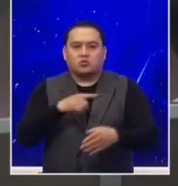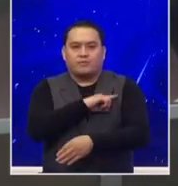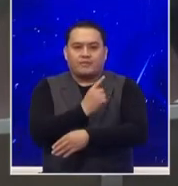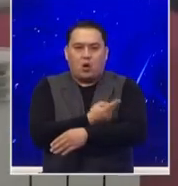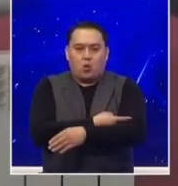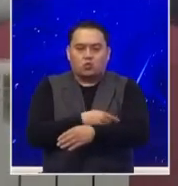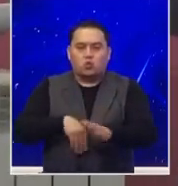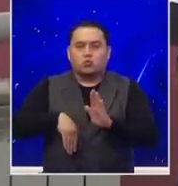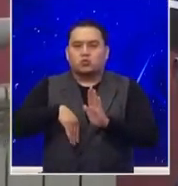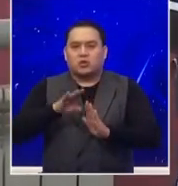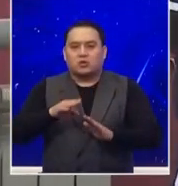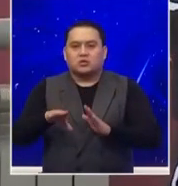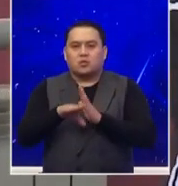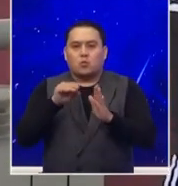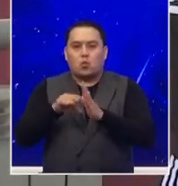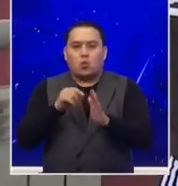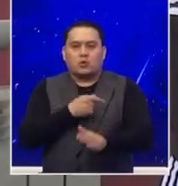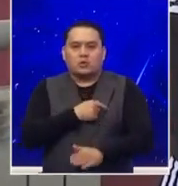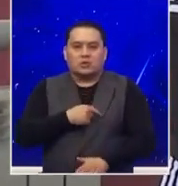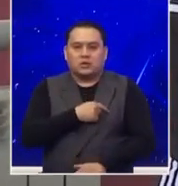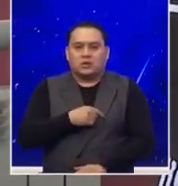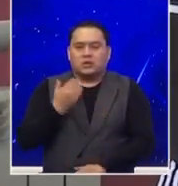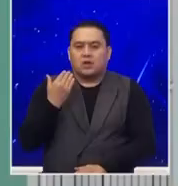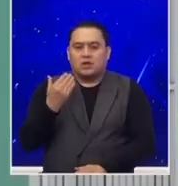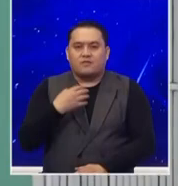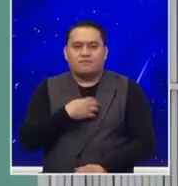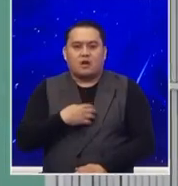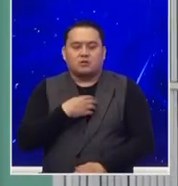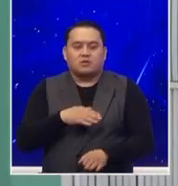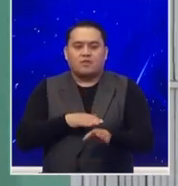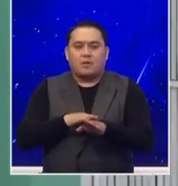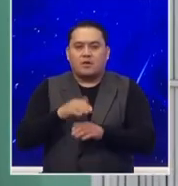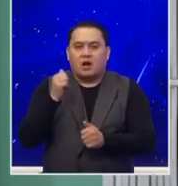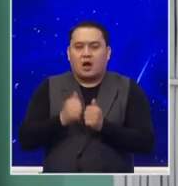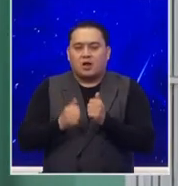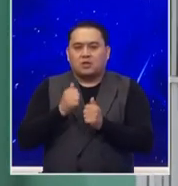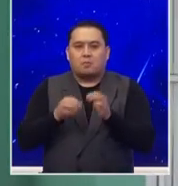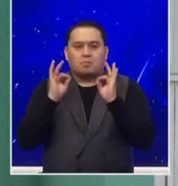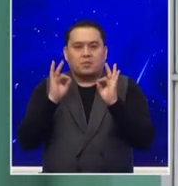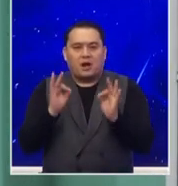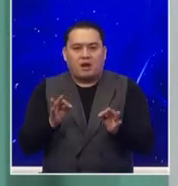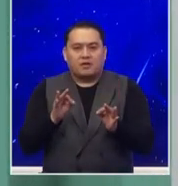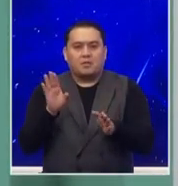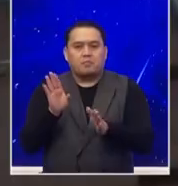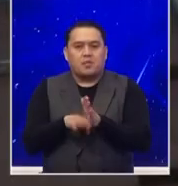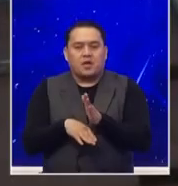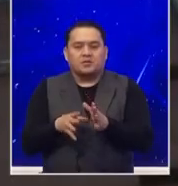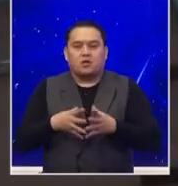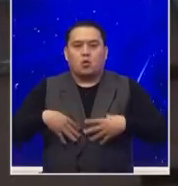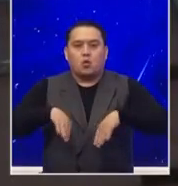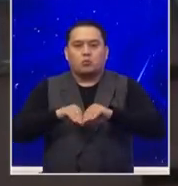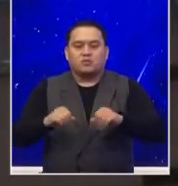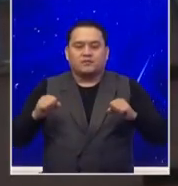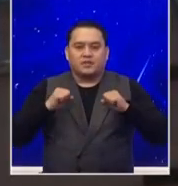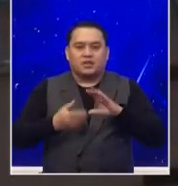По словам старшего тренера сборной Алматинской области Тимура Абыханова, важно выполнять каждое упражнение правильно, так как без общей физической подготовки